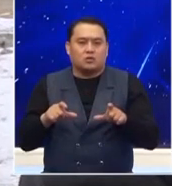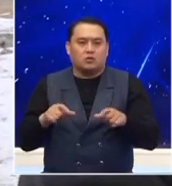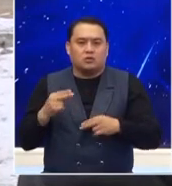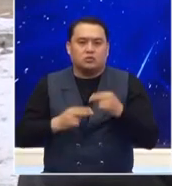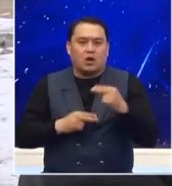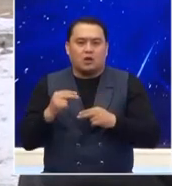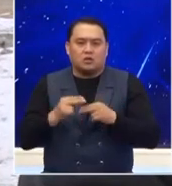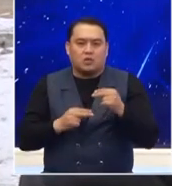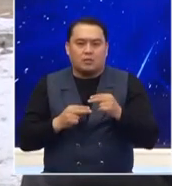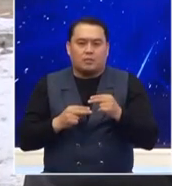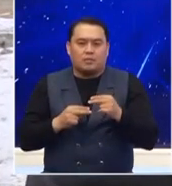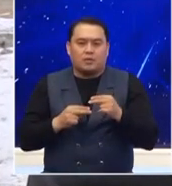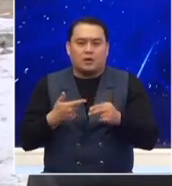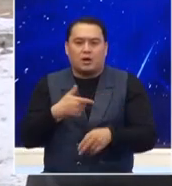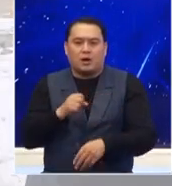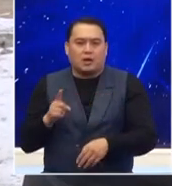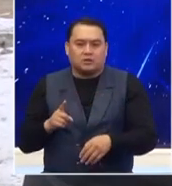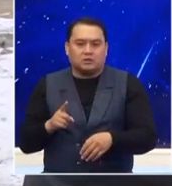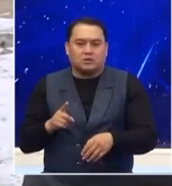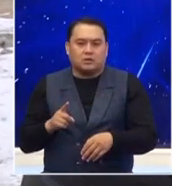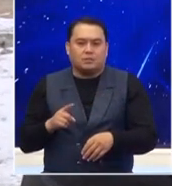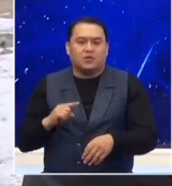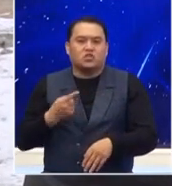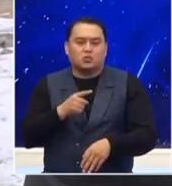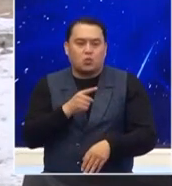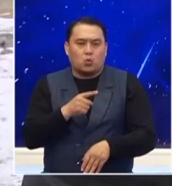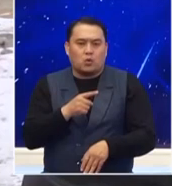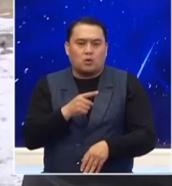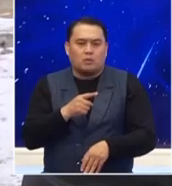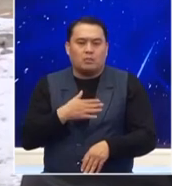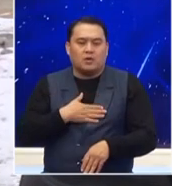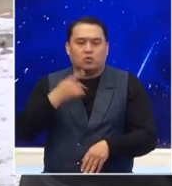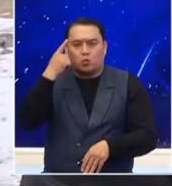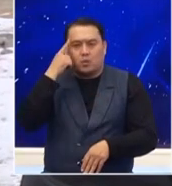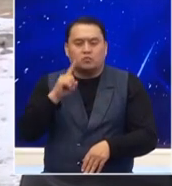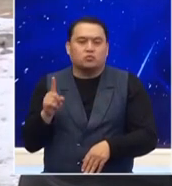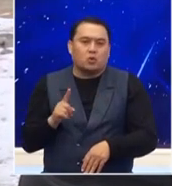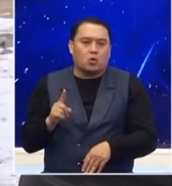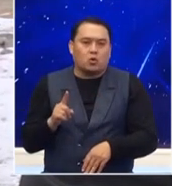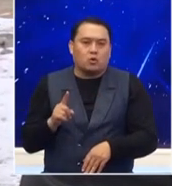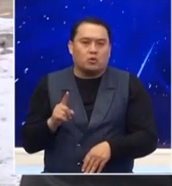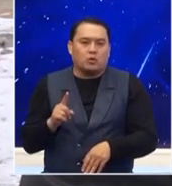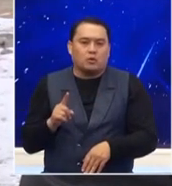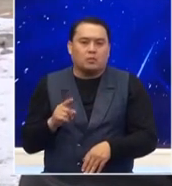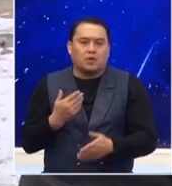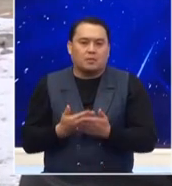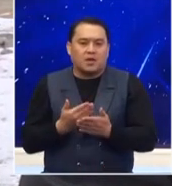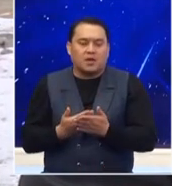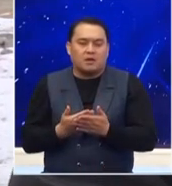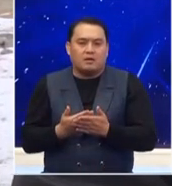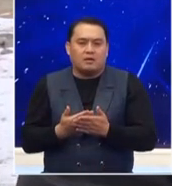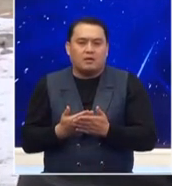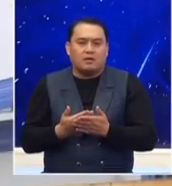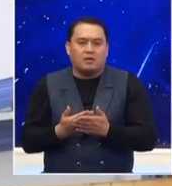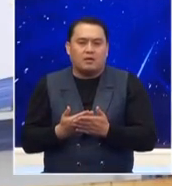строительства при прокладке газопровода. Почему мы считаем так? Для примера возьмем